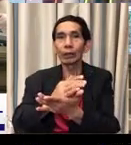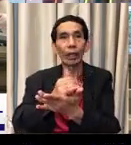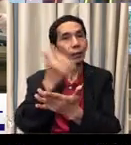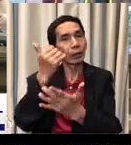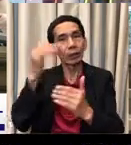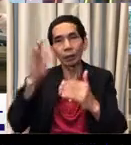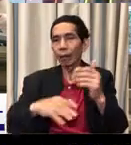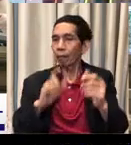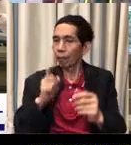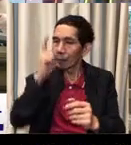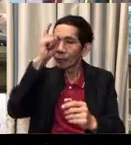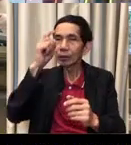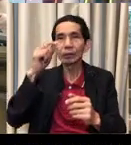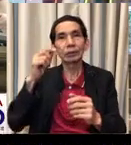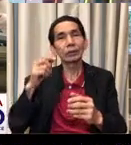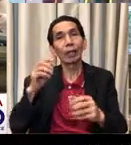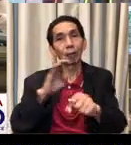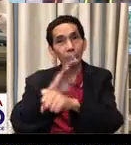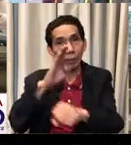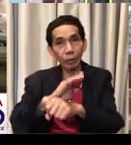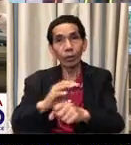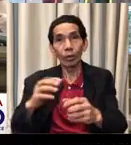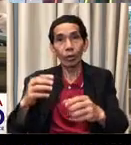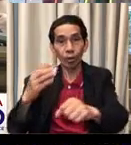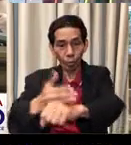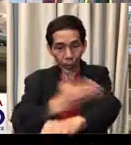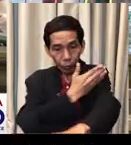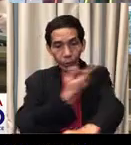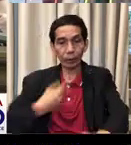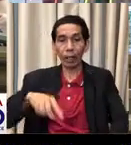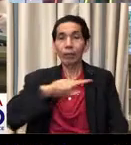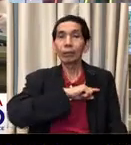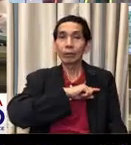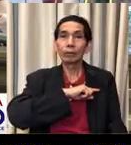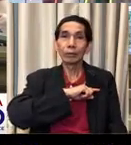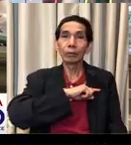that, mabilis na rin ang transaksyon. Lumago nga tayo eh.